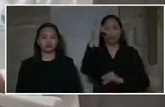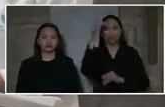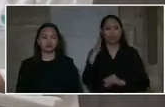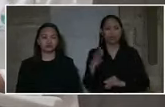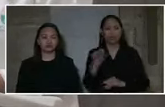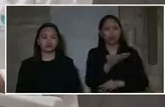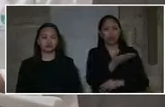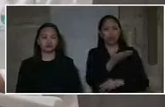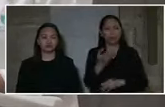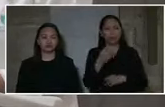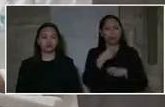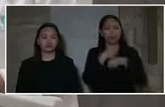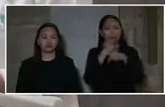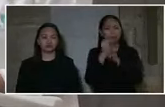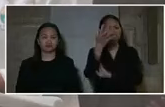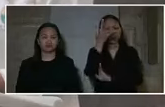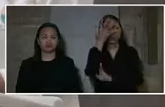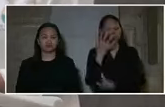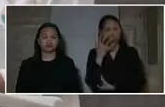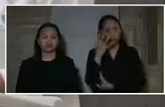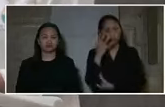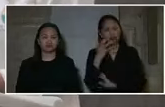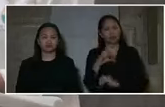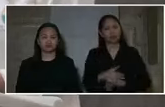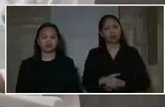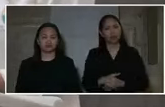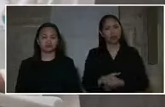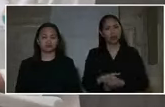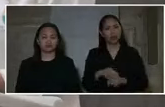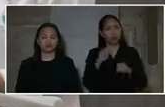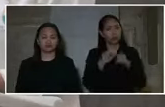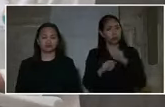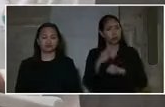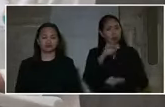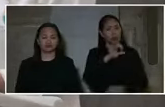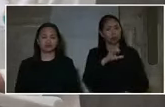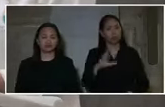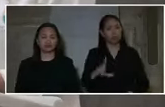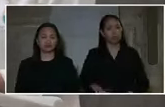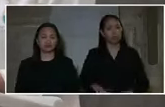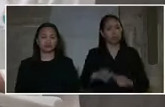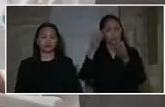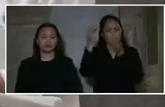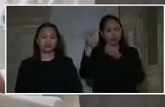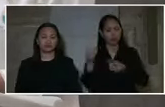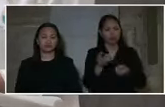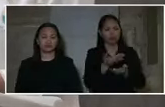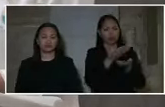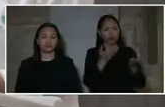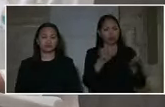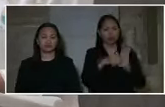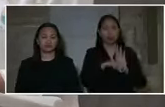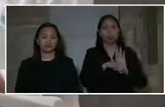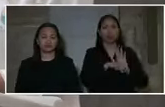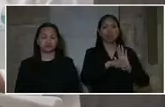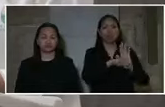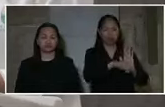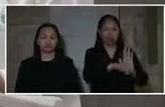inyong niyayamot? Kaya nga't ang Panginoon na rin ang magbibigay ng